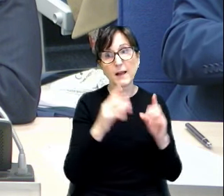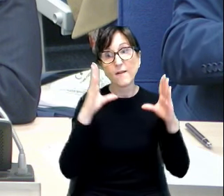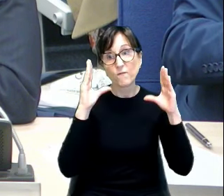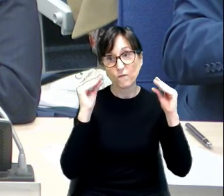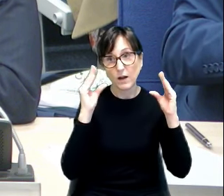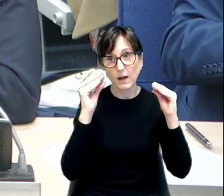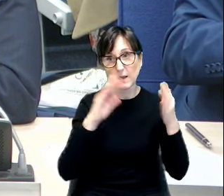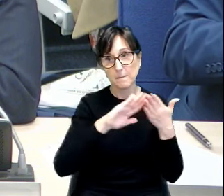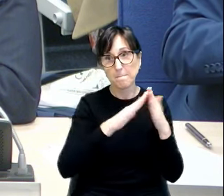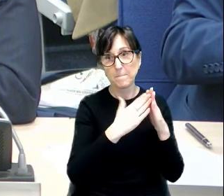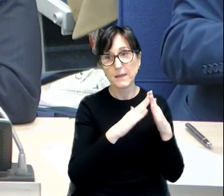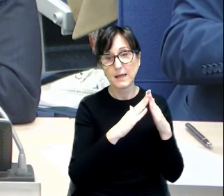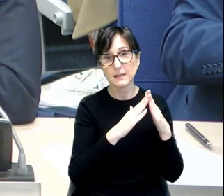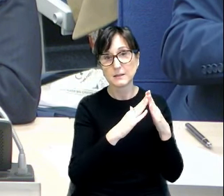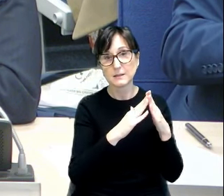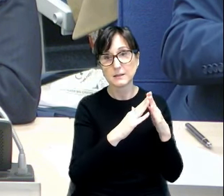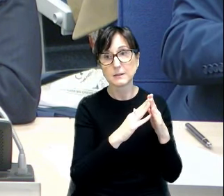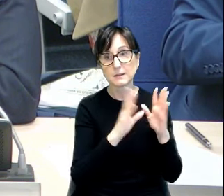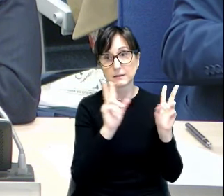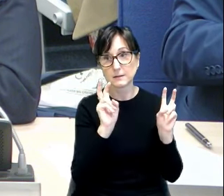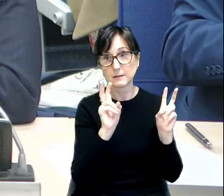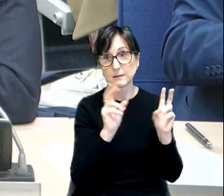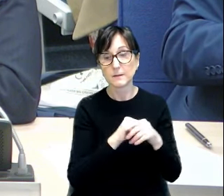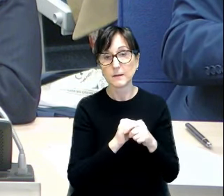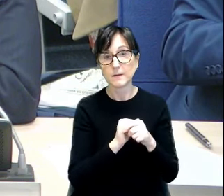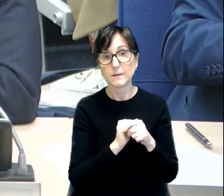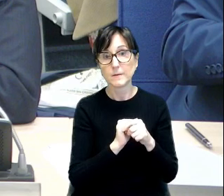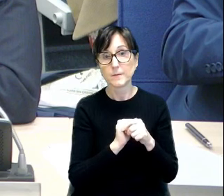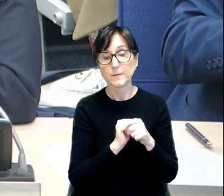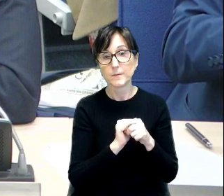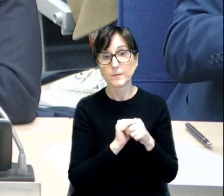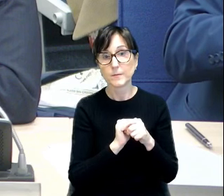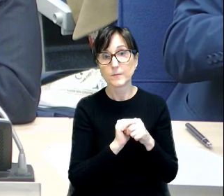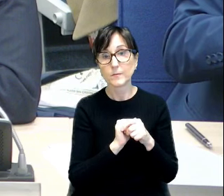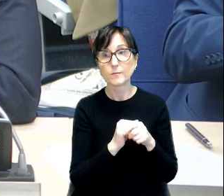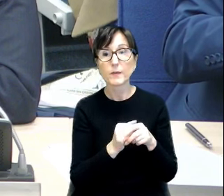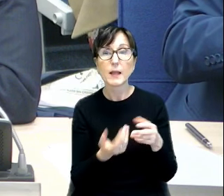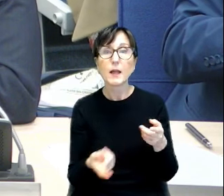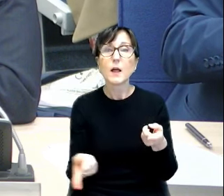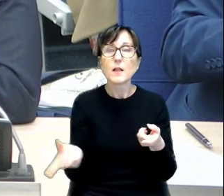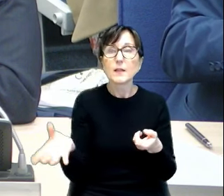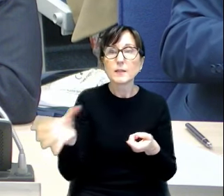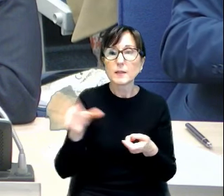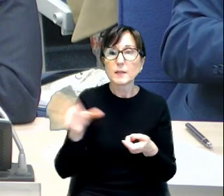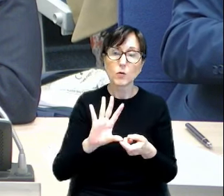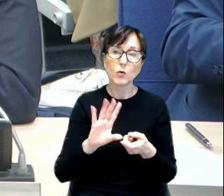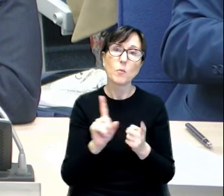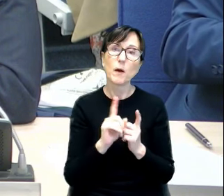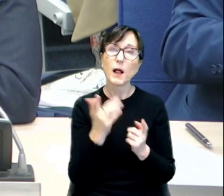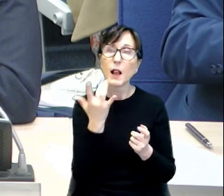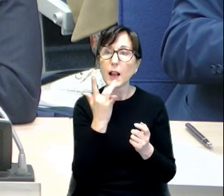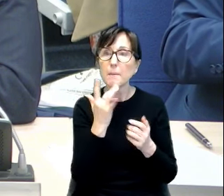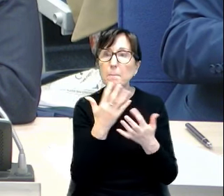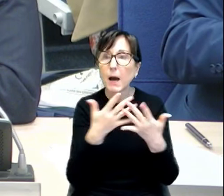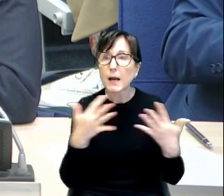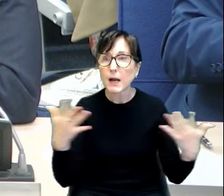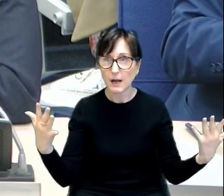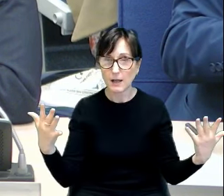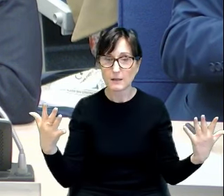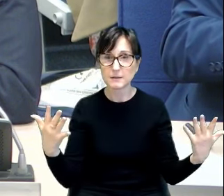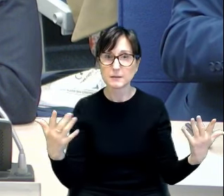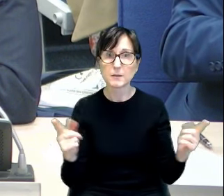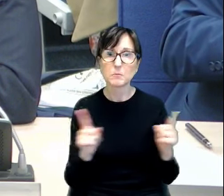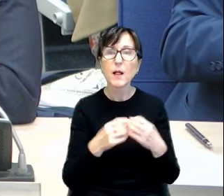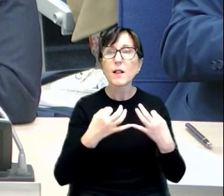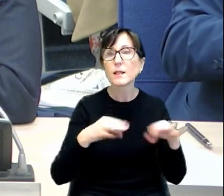žiūrėjom a labiau būtent į tą tokią liberalesnę savo miesto atmosferą aplinką čia